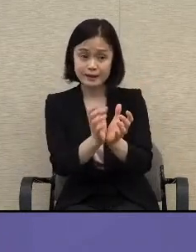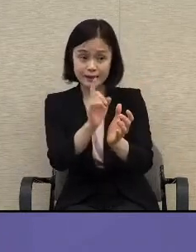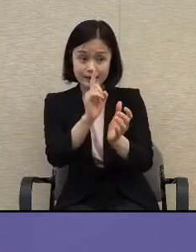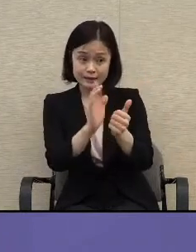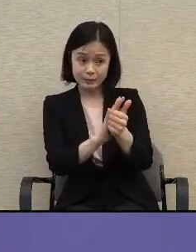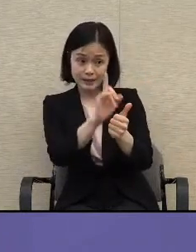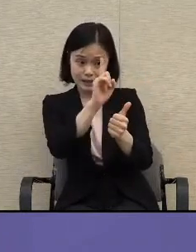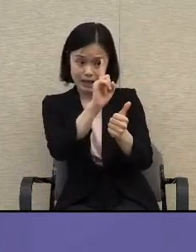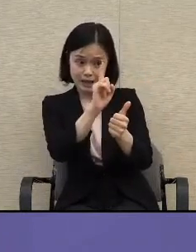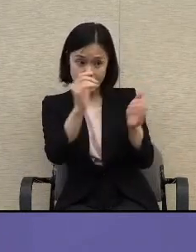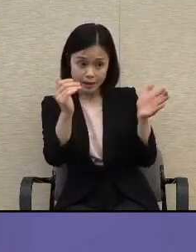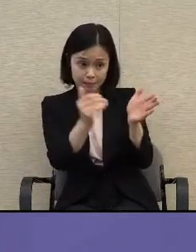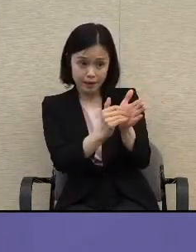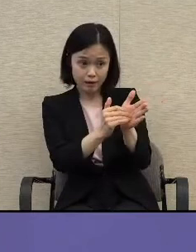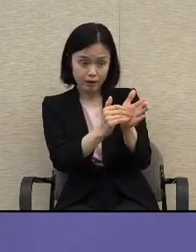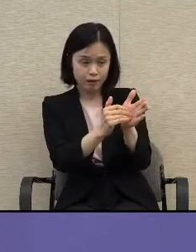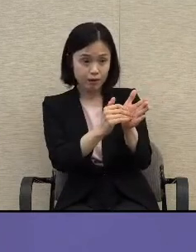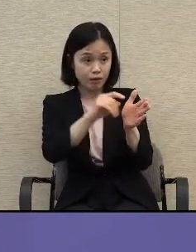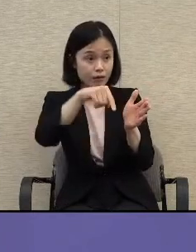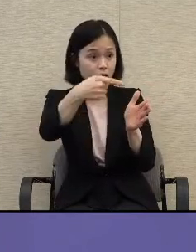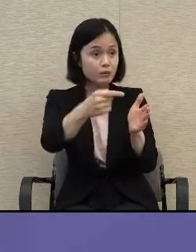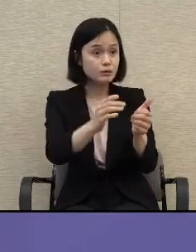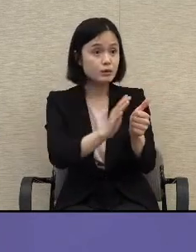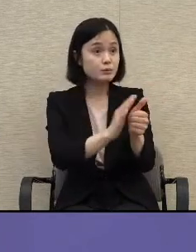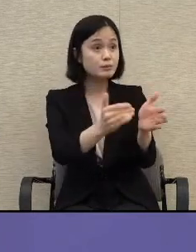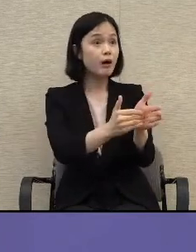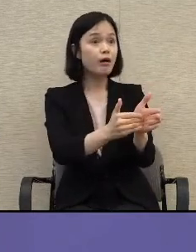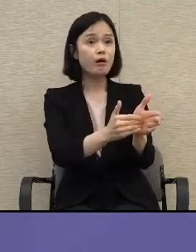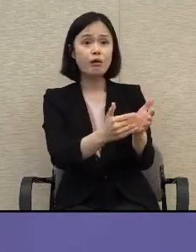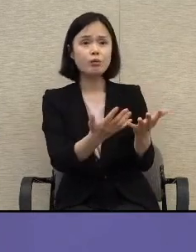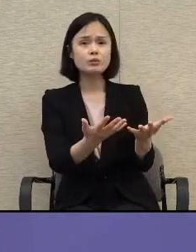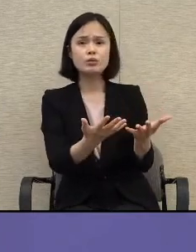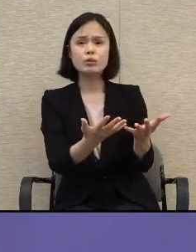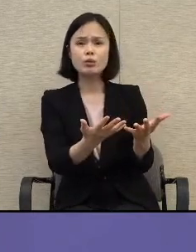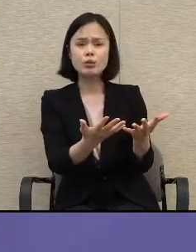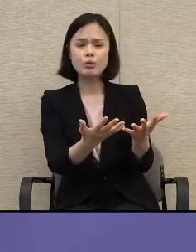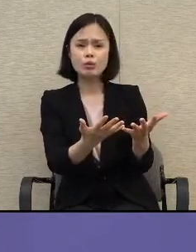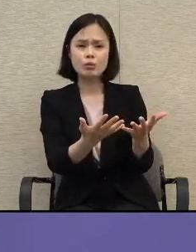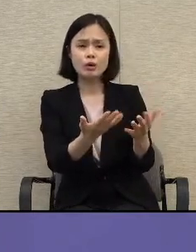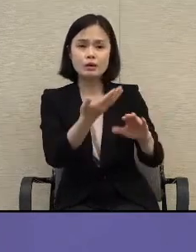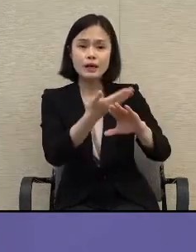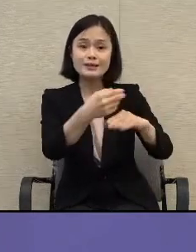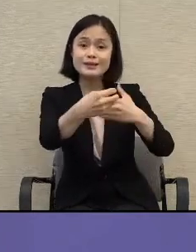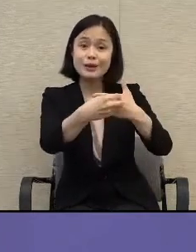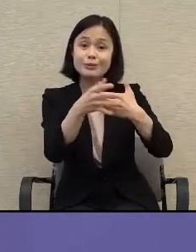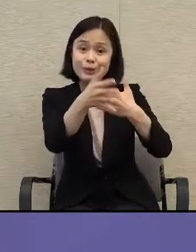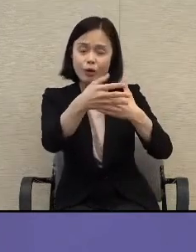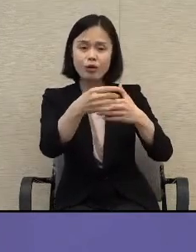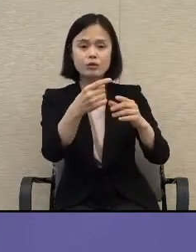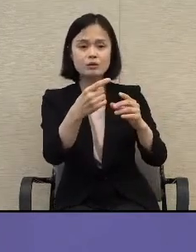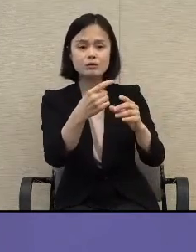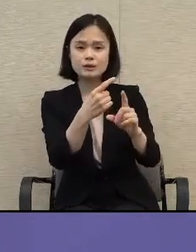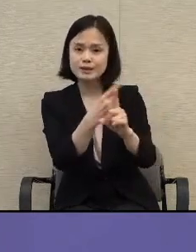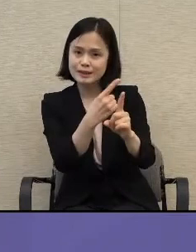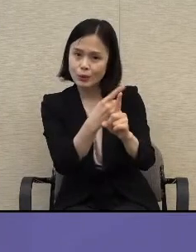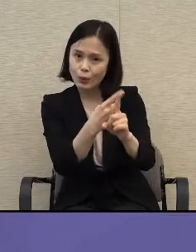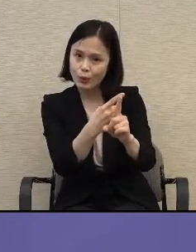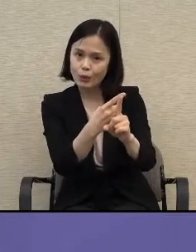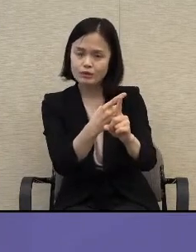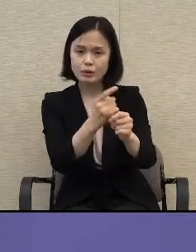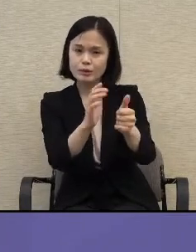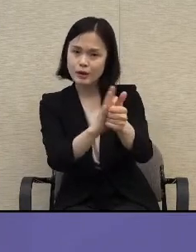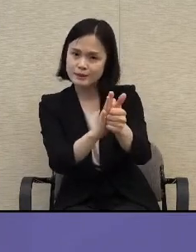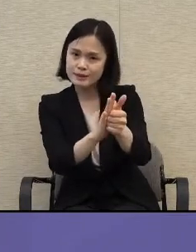그걸로 끝인 경우들이 상당수더라. 실제 연계돼서 치료를 받게 한다거나 연계해서 사례 관리, 사례 개입을 받게 한다는